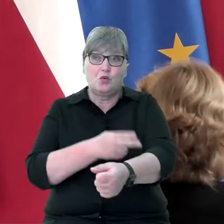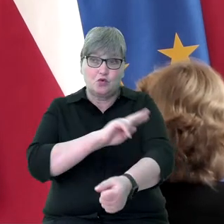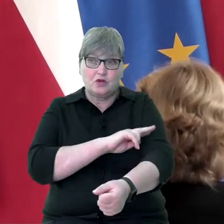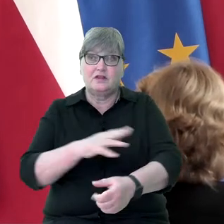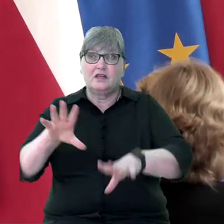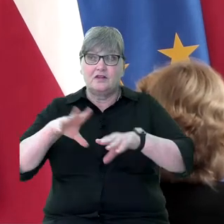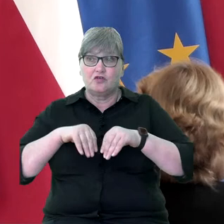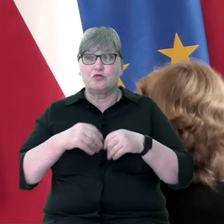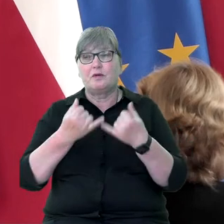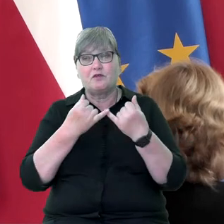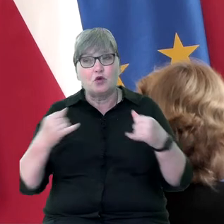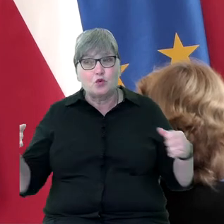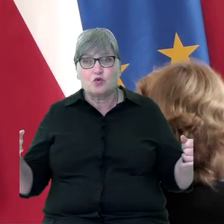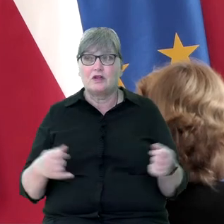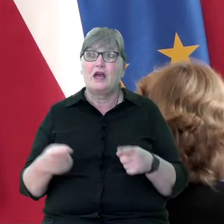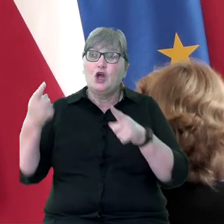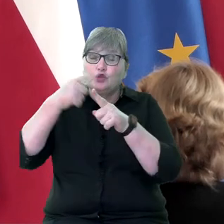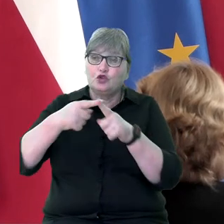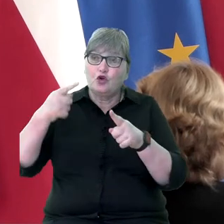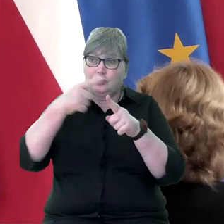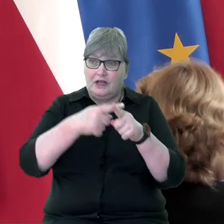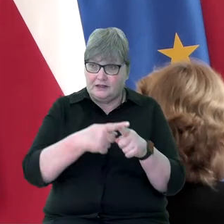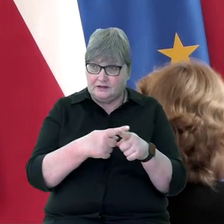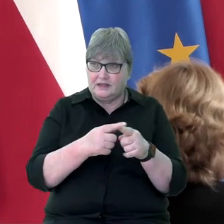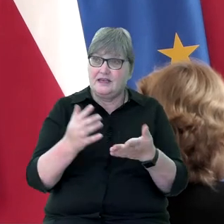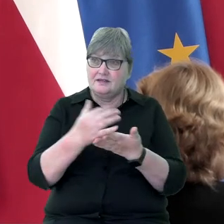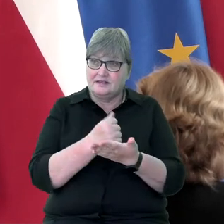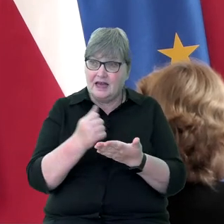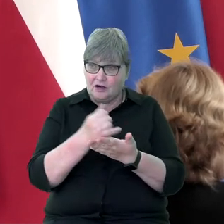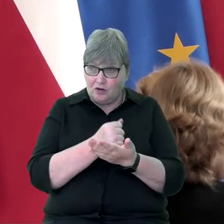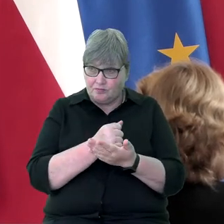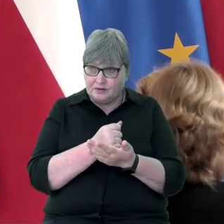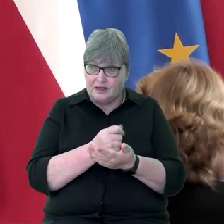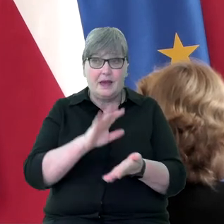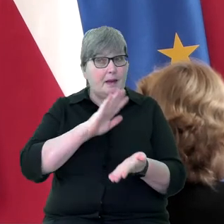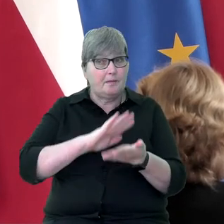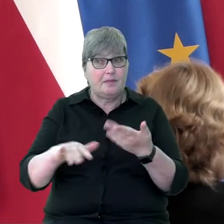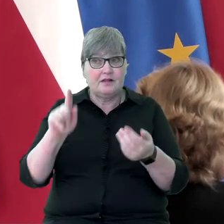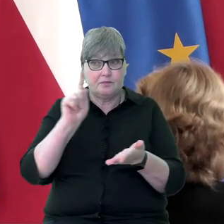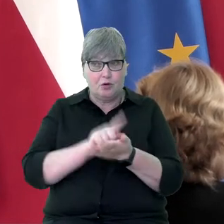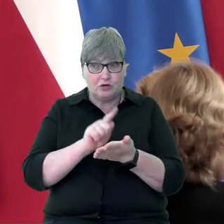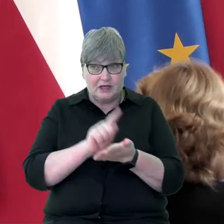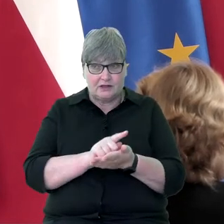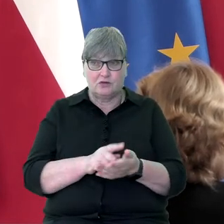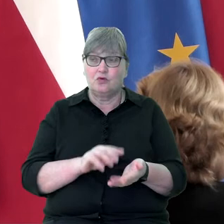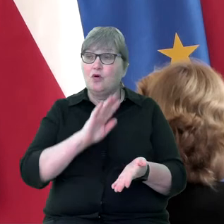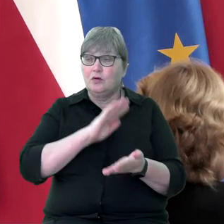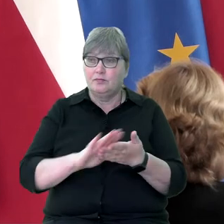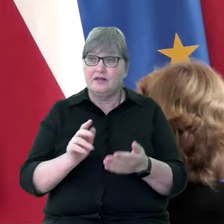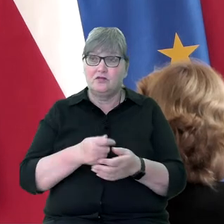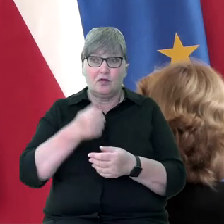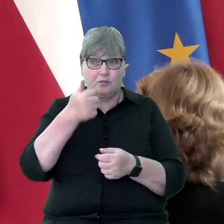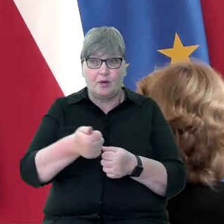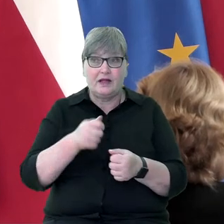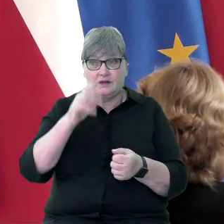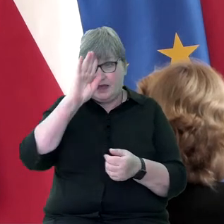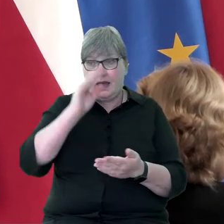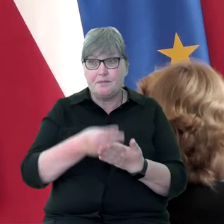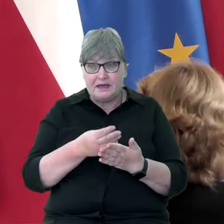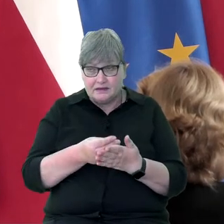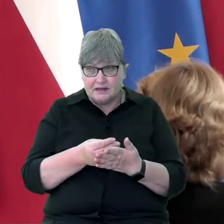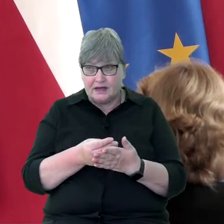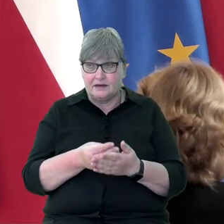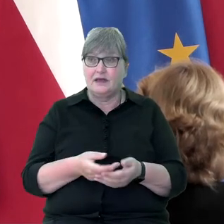Uposażenie, nagrody i zasiłki były zwolnione od podatku dochodowego i opłaty emerytalnej. Otrzymywali też dodatek ekonomiczny,